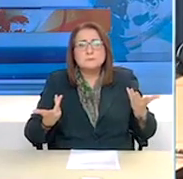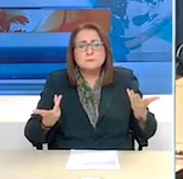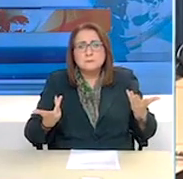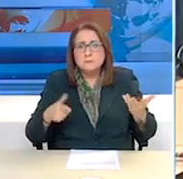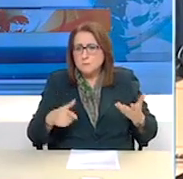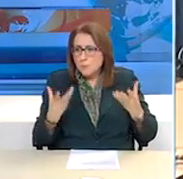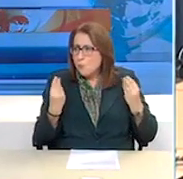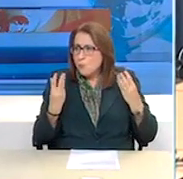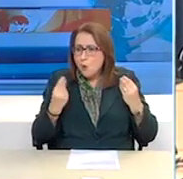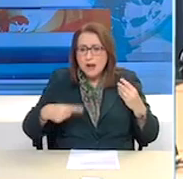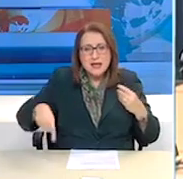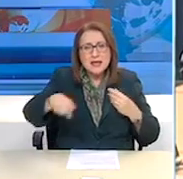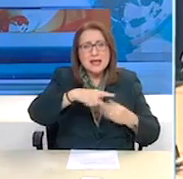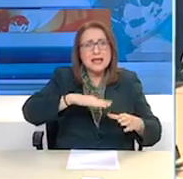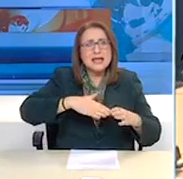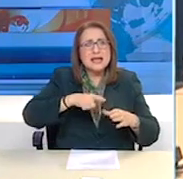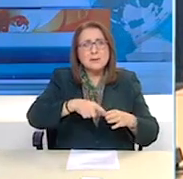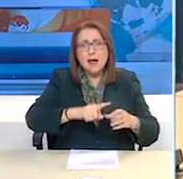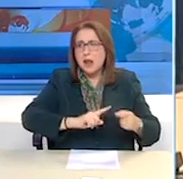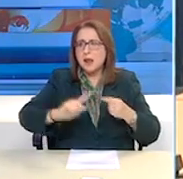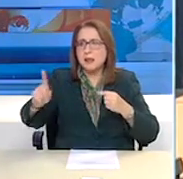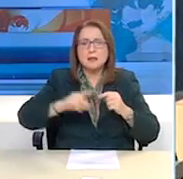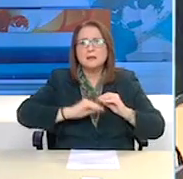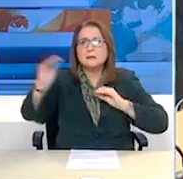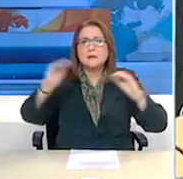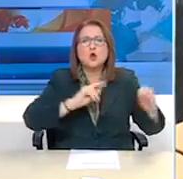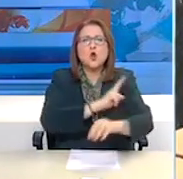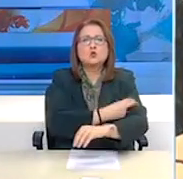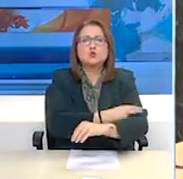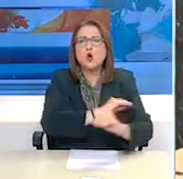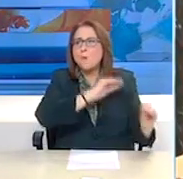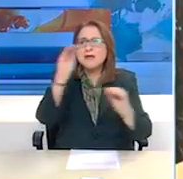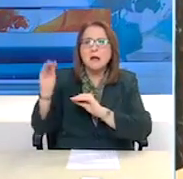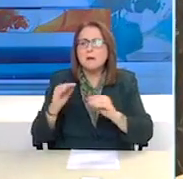δεκάδες εργαζόμενοι τους μετακινούνται προς τα νοσοκομεία?